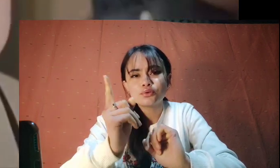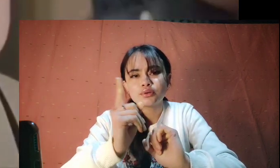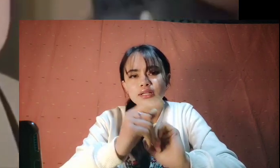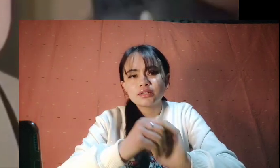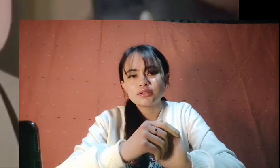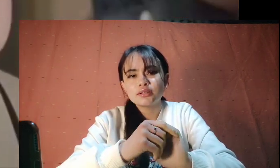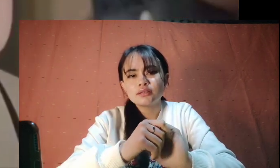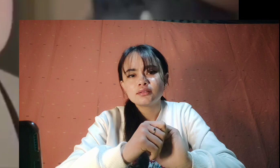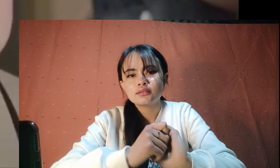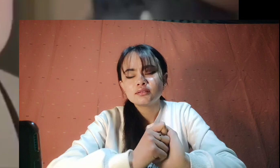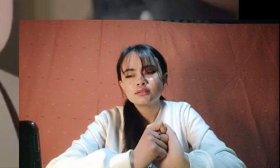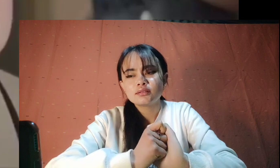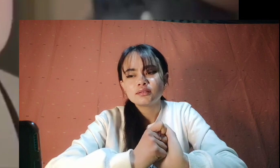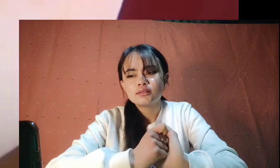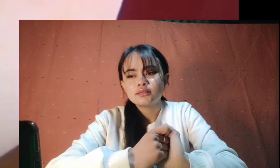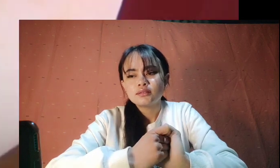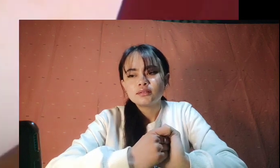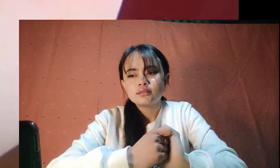अगिर पनि खोकिरहेको थियो है